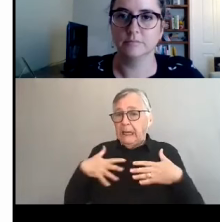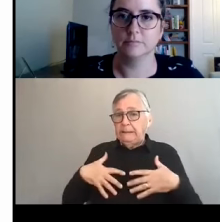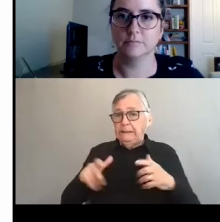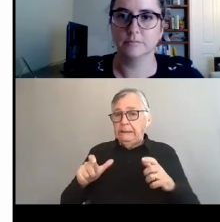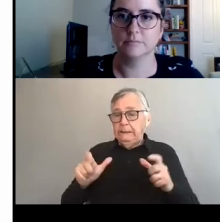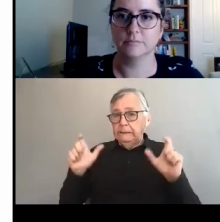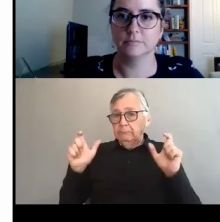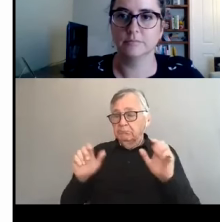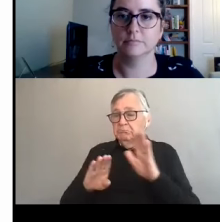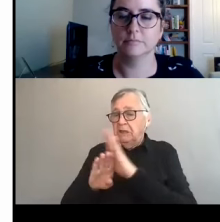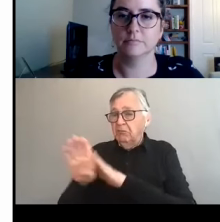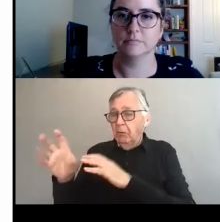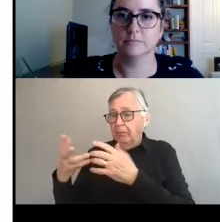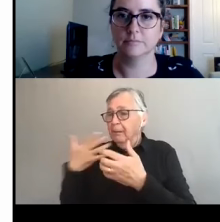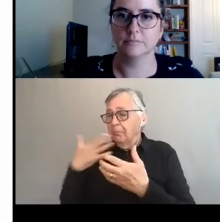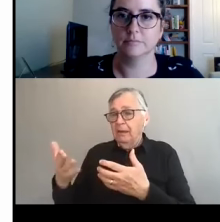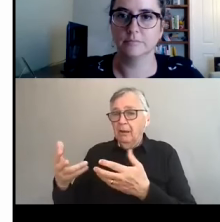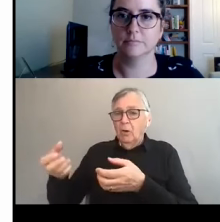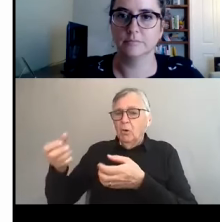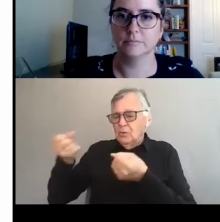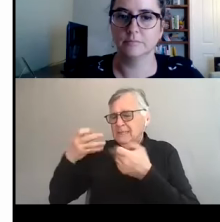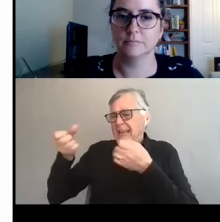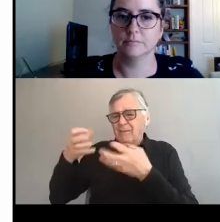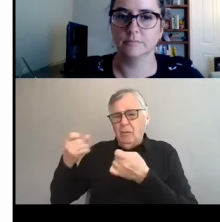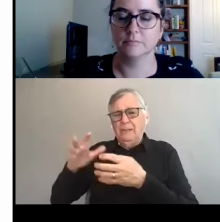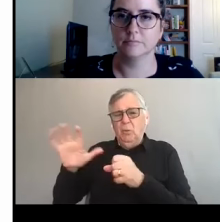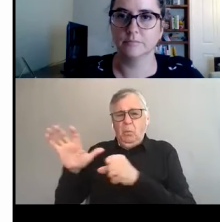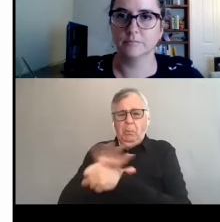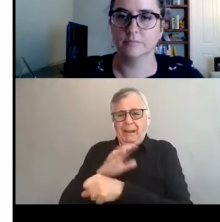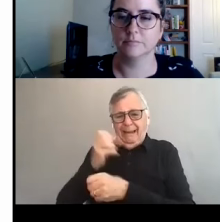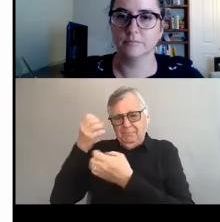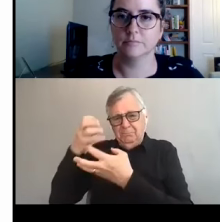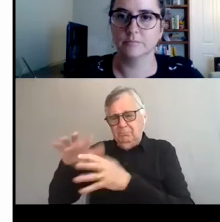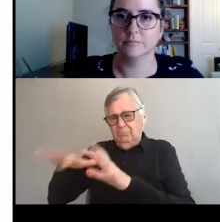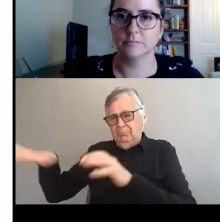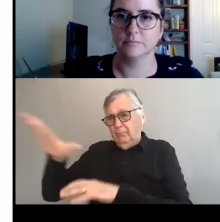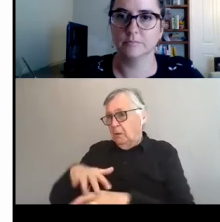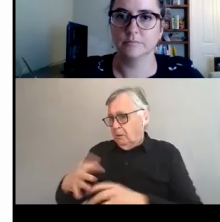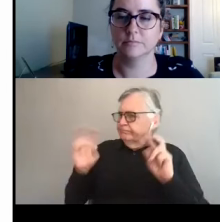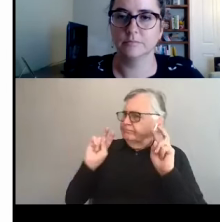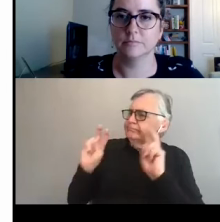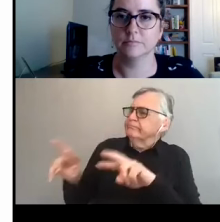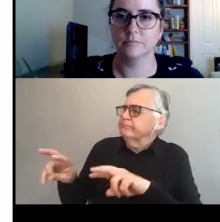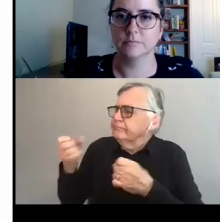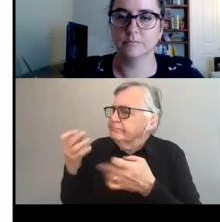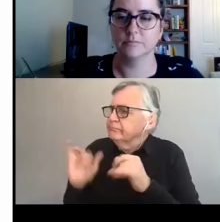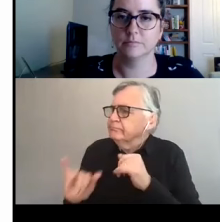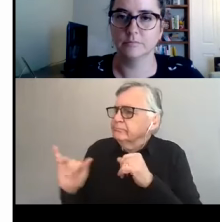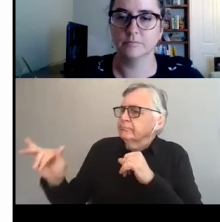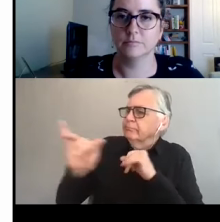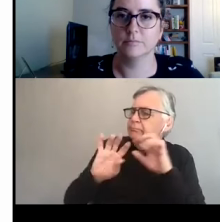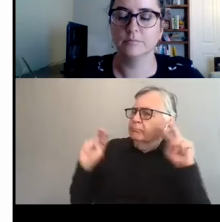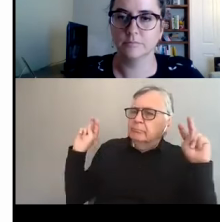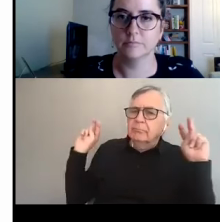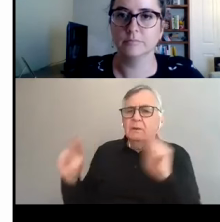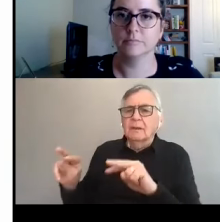un système de données administratives très complice qui leur permet de regarder leur base de données avec plus de succès que ce